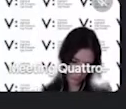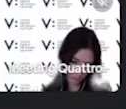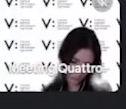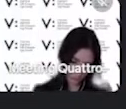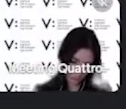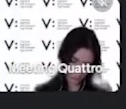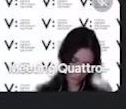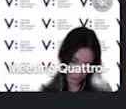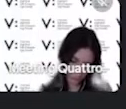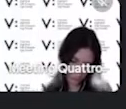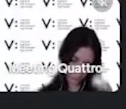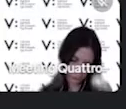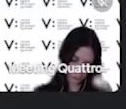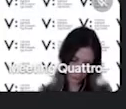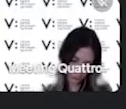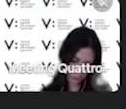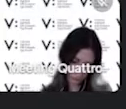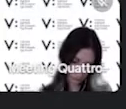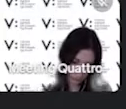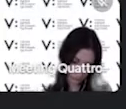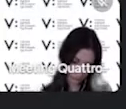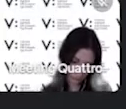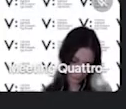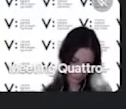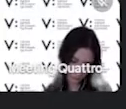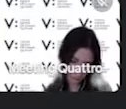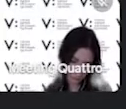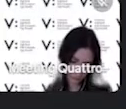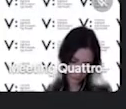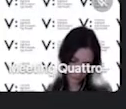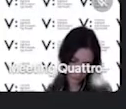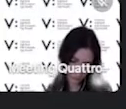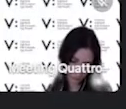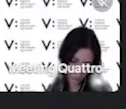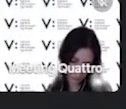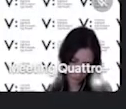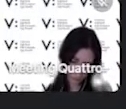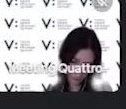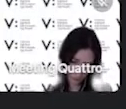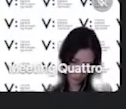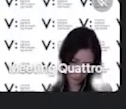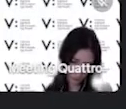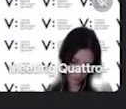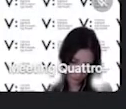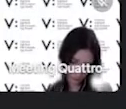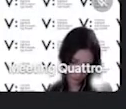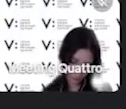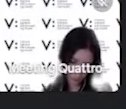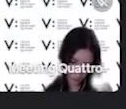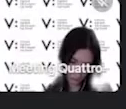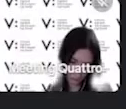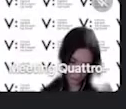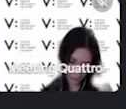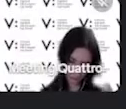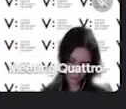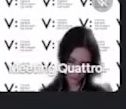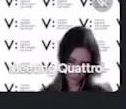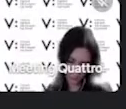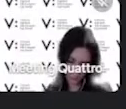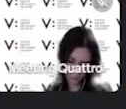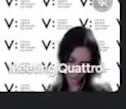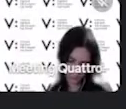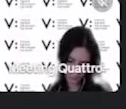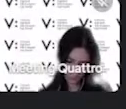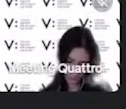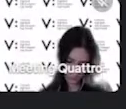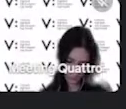Dopo aver fatto un piccolo test online per valutare diciamo, la vostra competenza